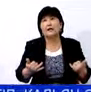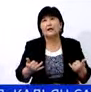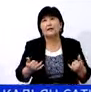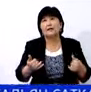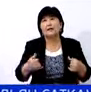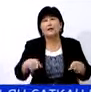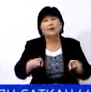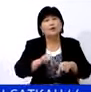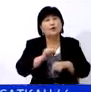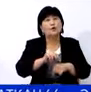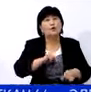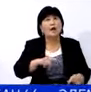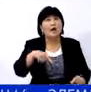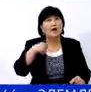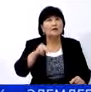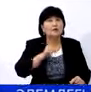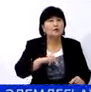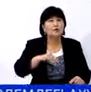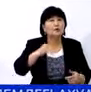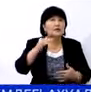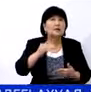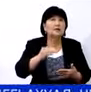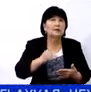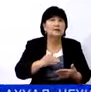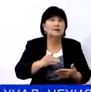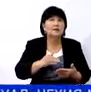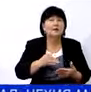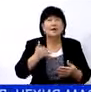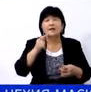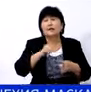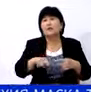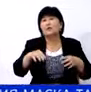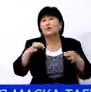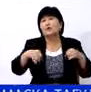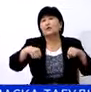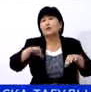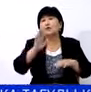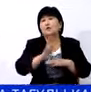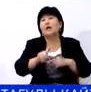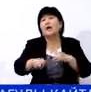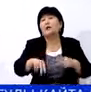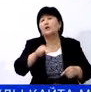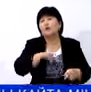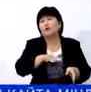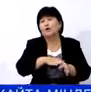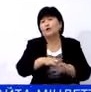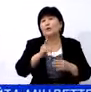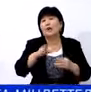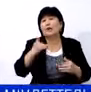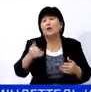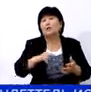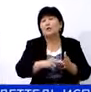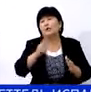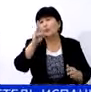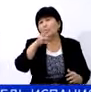жұмыстарын тоқтаттық. Аталған жұмыстарды біз осы ойлап тұрдық. Тез арада сот шешімі шығарып берсе, ары қарай жұмыстарын толығымен аяқтаймыз. Бұл жоба 3